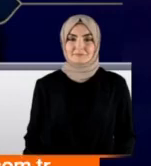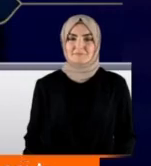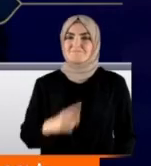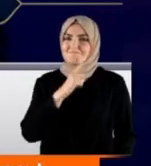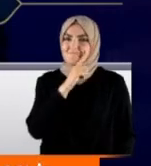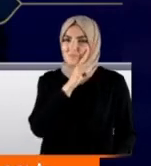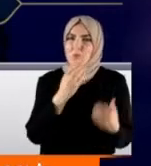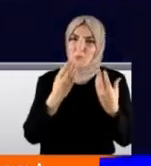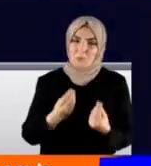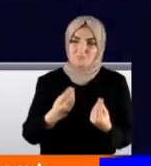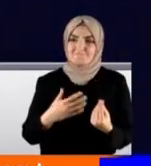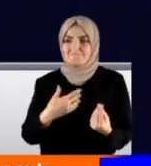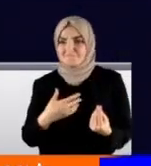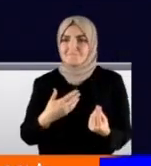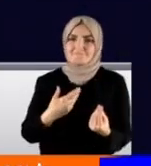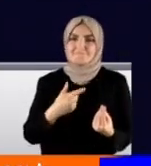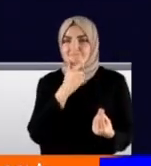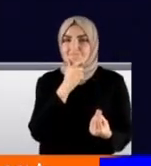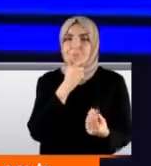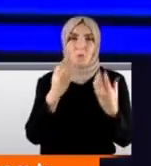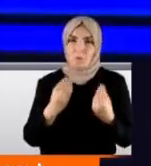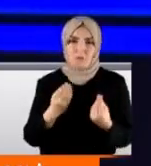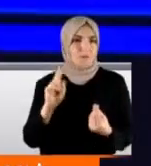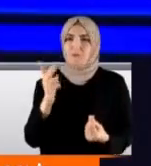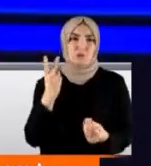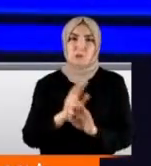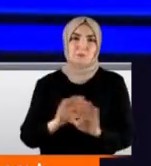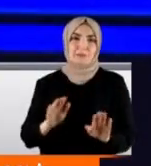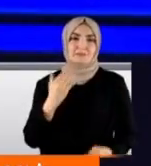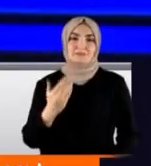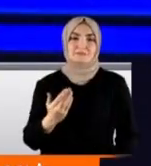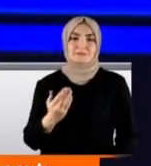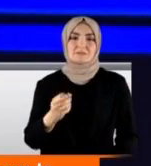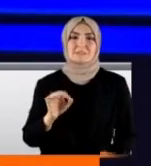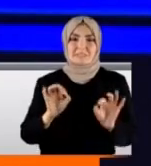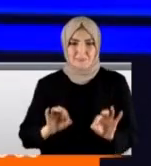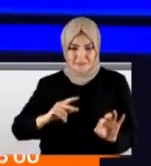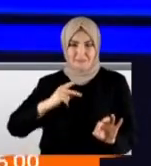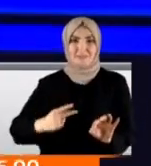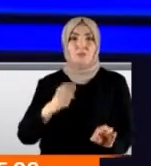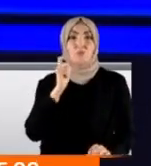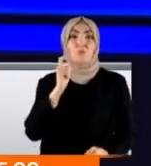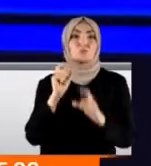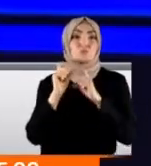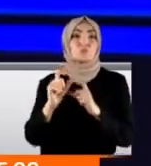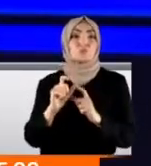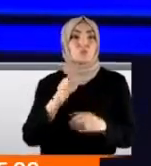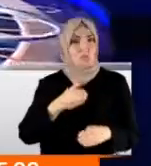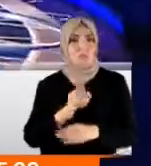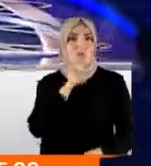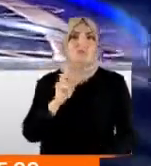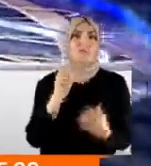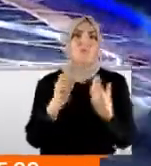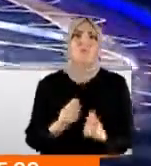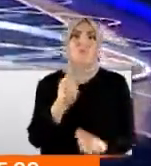Zorlandı, tereddütte kaldı ama asla vazgeçmedi. Şu ana kadar 9 soruya doğru cevap verdin. Ve 1 milyon için geriye 3 soru kaldı.